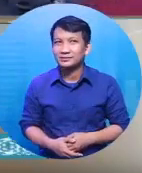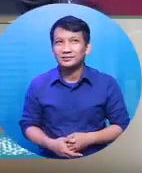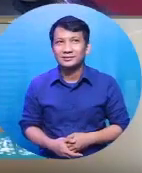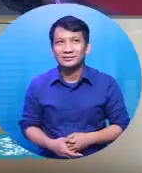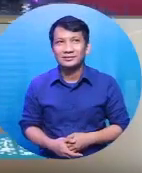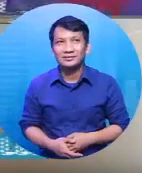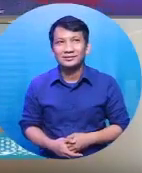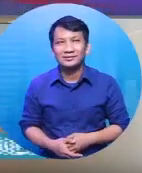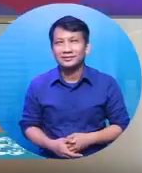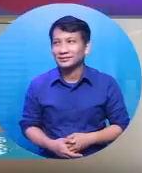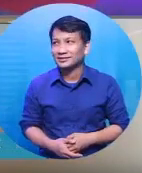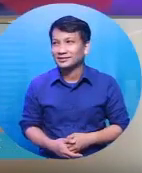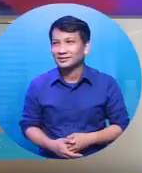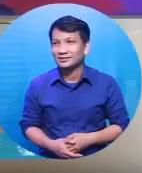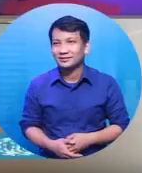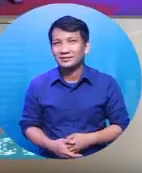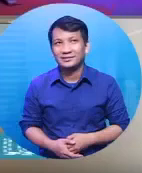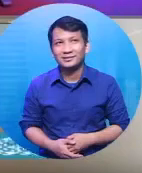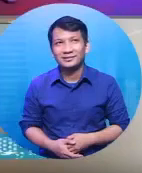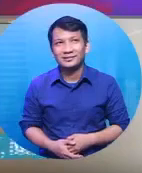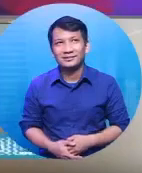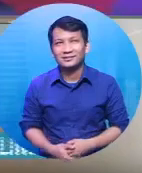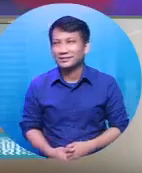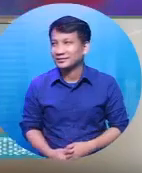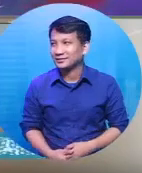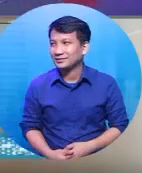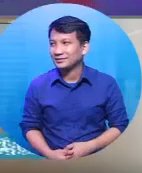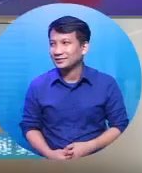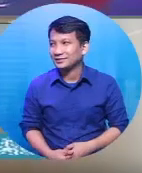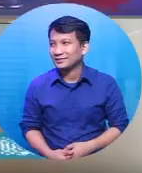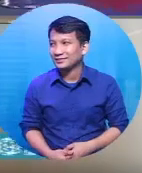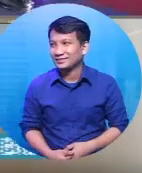Okay. Pagpagod ka na, Maxima, si ano naman, Shari.